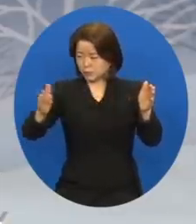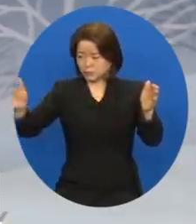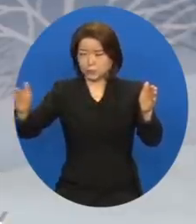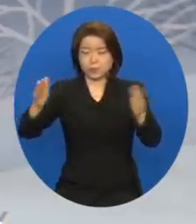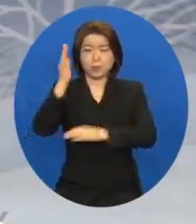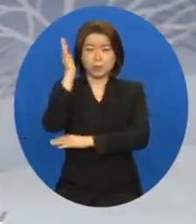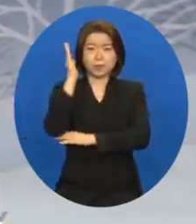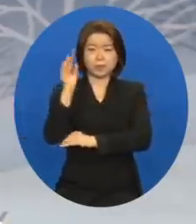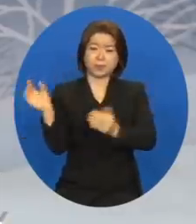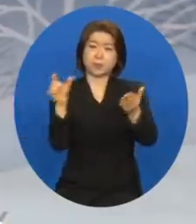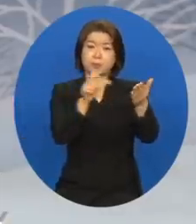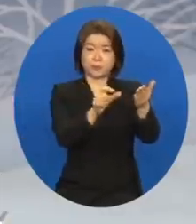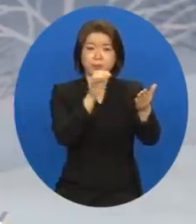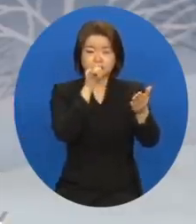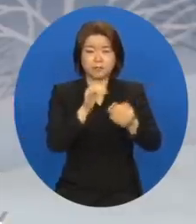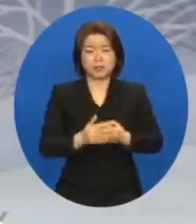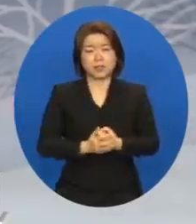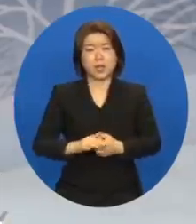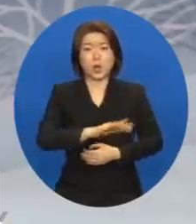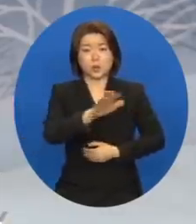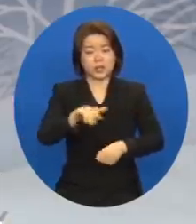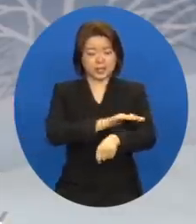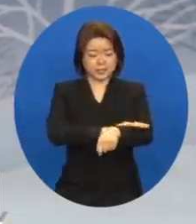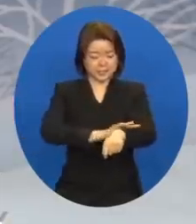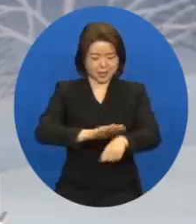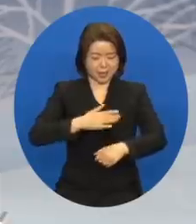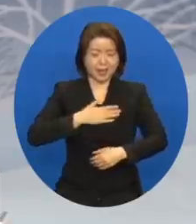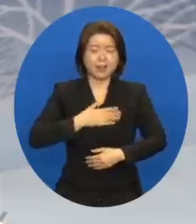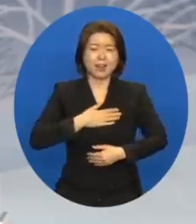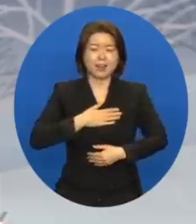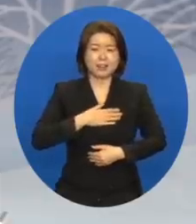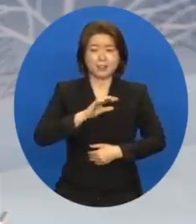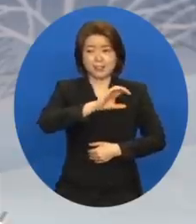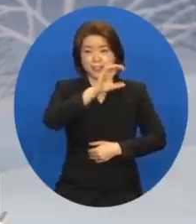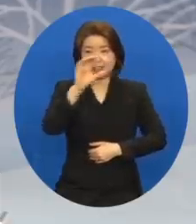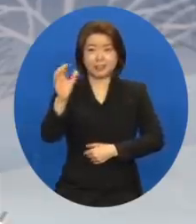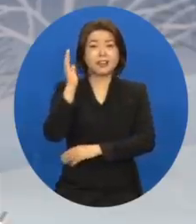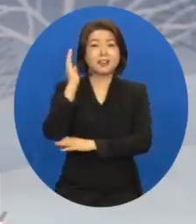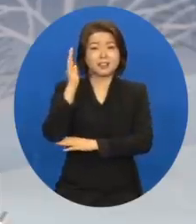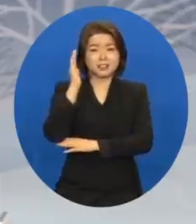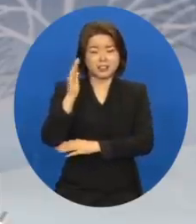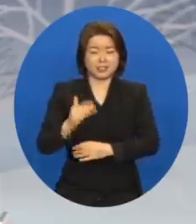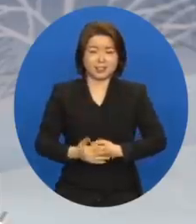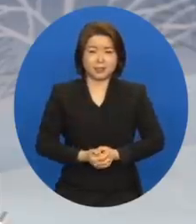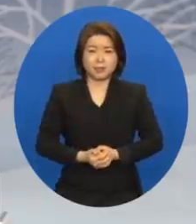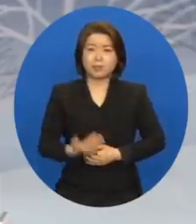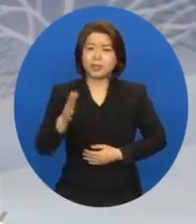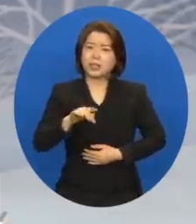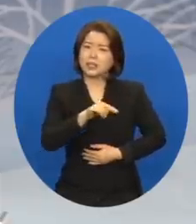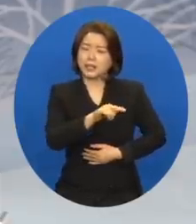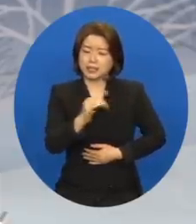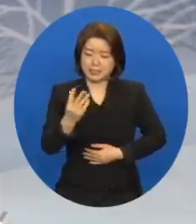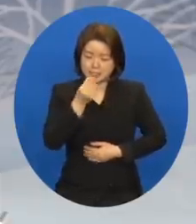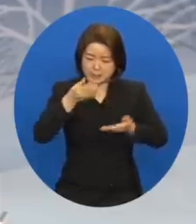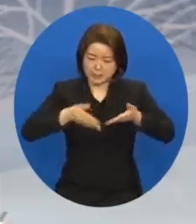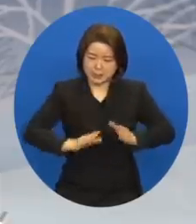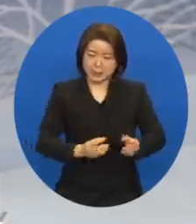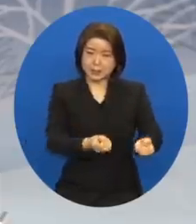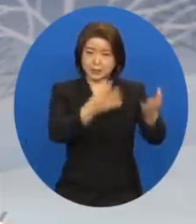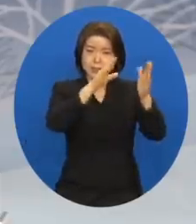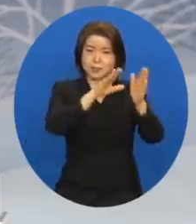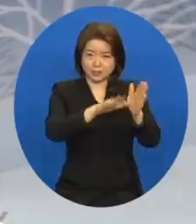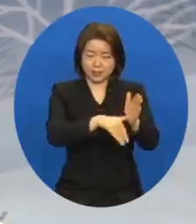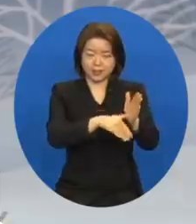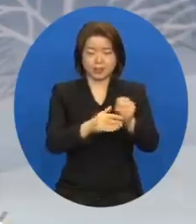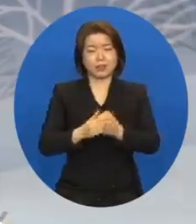나오는 말씀입니다. 우리가 너무나 잘 아는 성탄절 이야기죠. 그런데 이 성탄절에 우리가